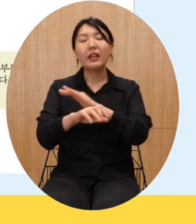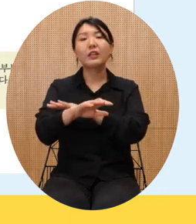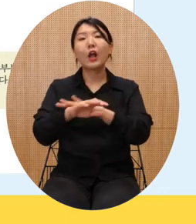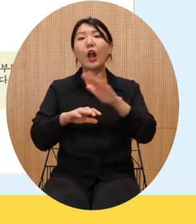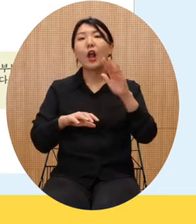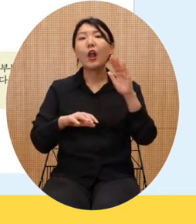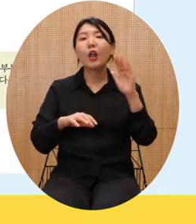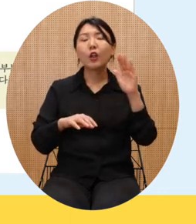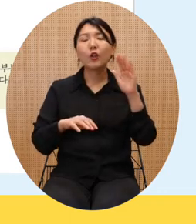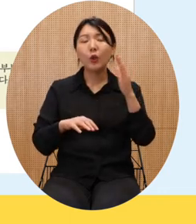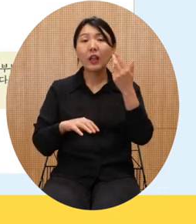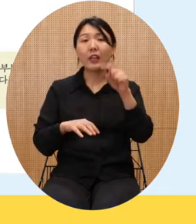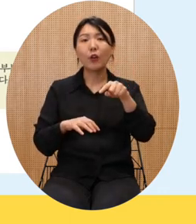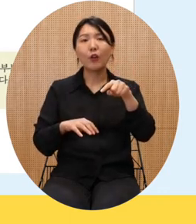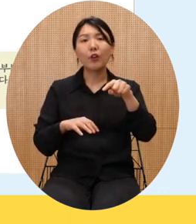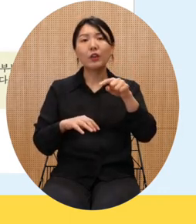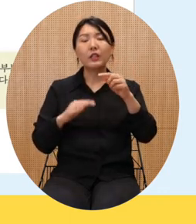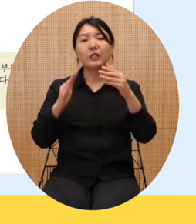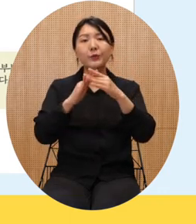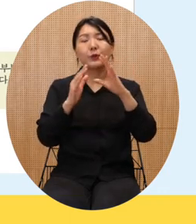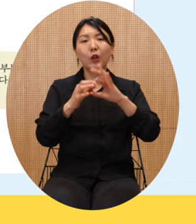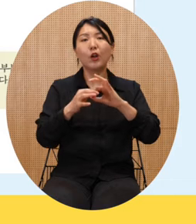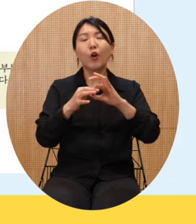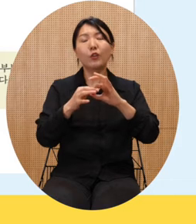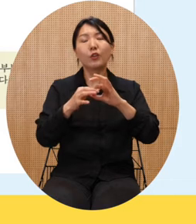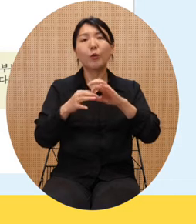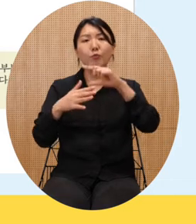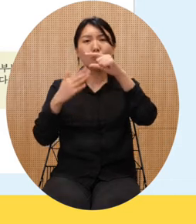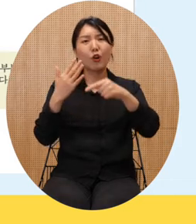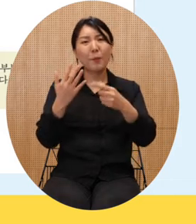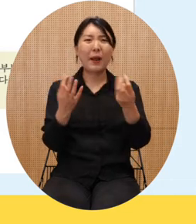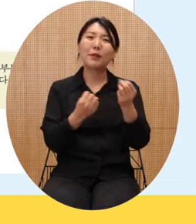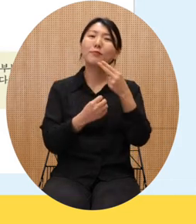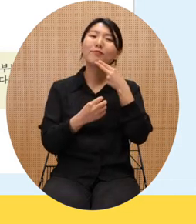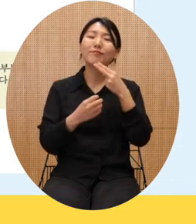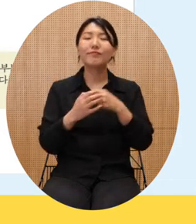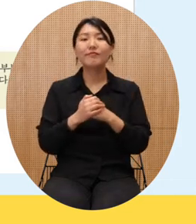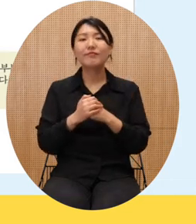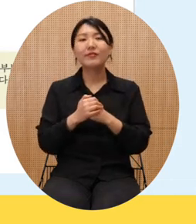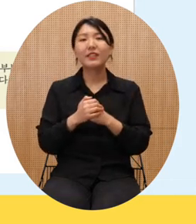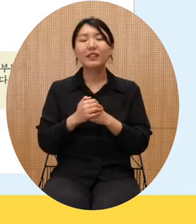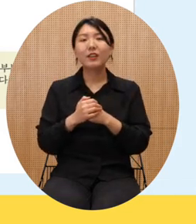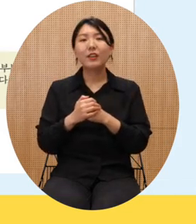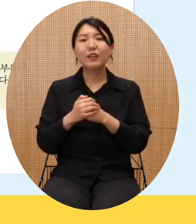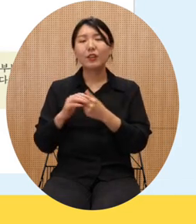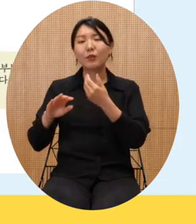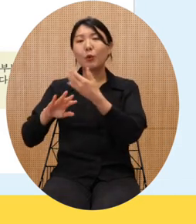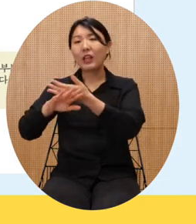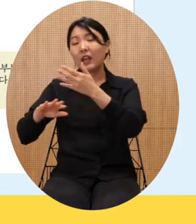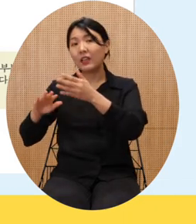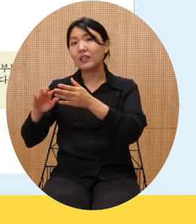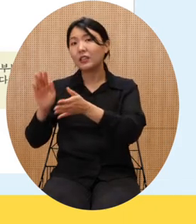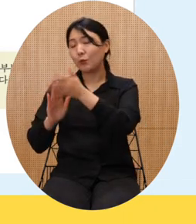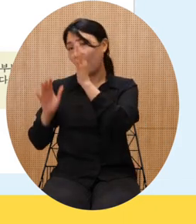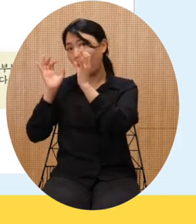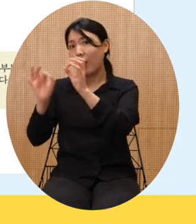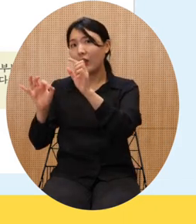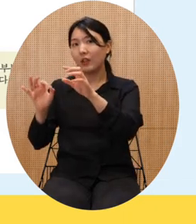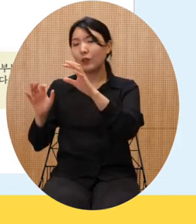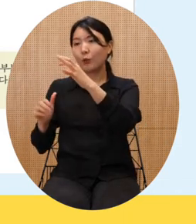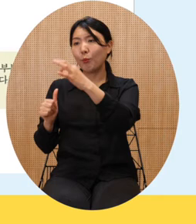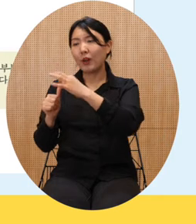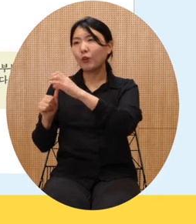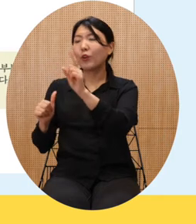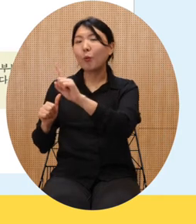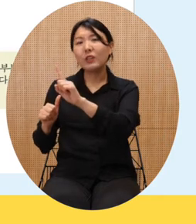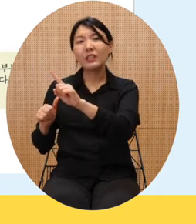전달이 잘 되는 주거복지 프로그램 아마 거의 없을 겁니다. 아마 그 대상자들에게 물어보면 지금 뭘 받고